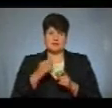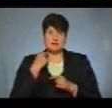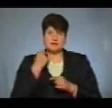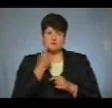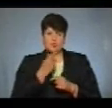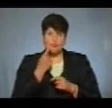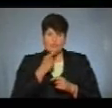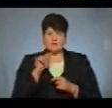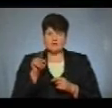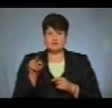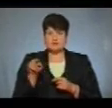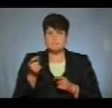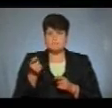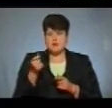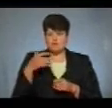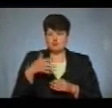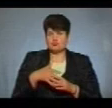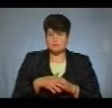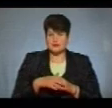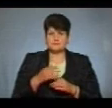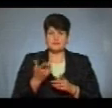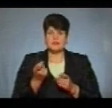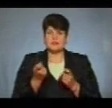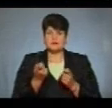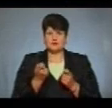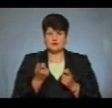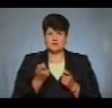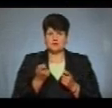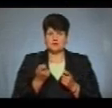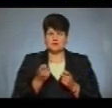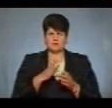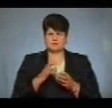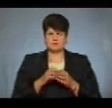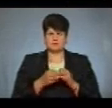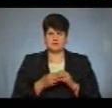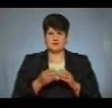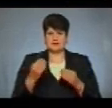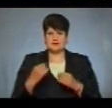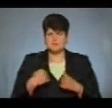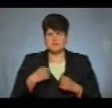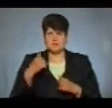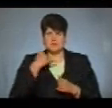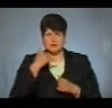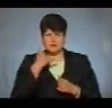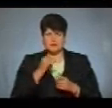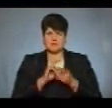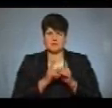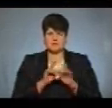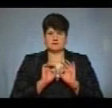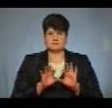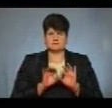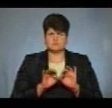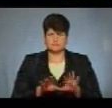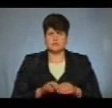але так як вони мало її розуміли, трошки виходили недомовки. Вони дали мені свій телефон, і я там через перекладач їм все